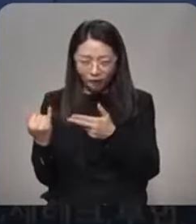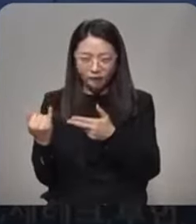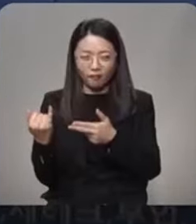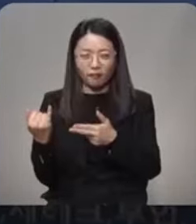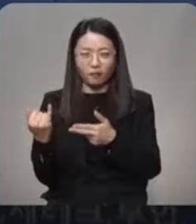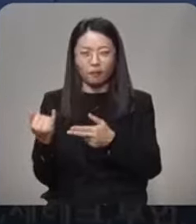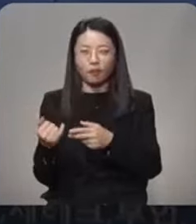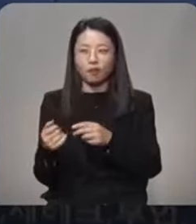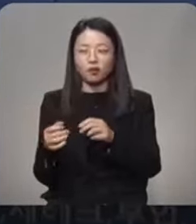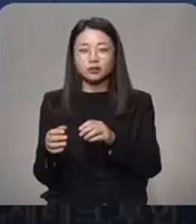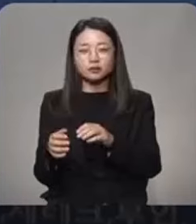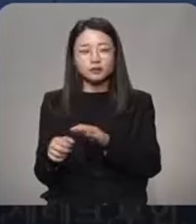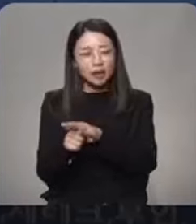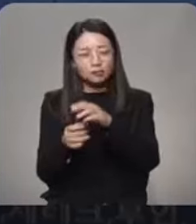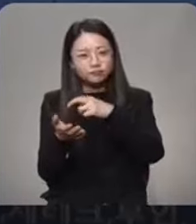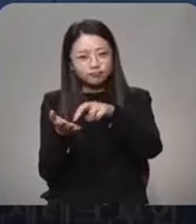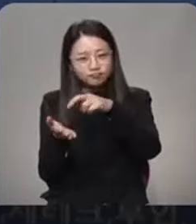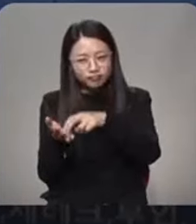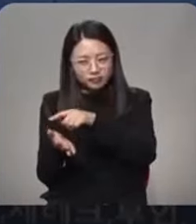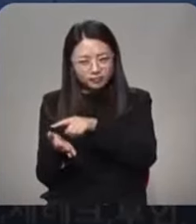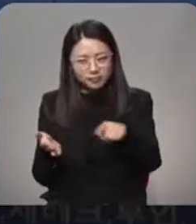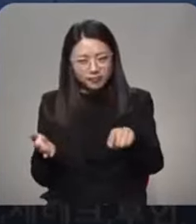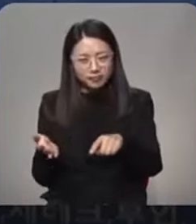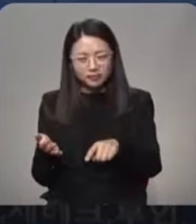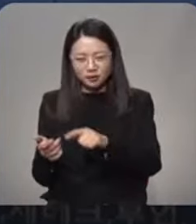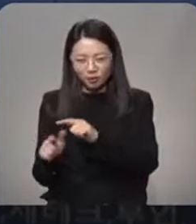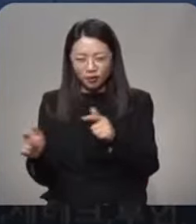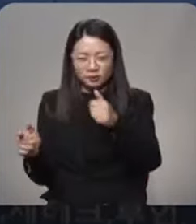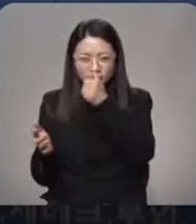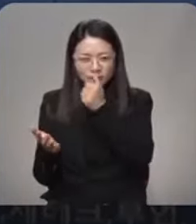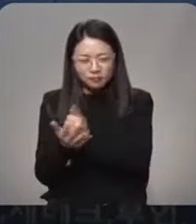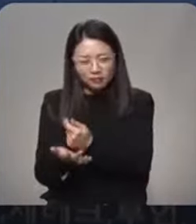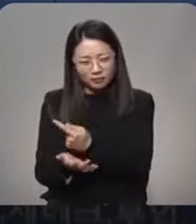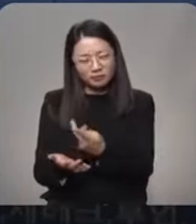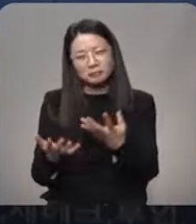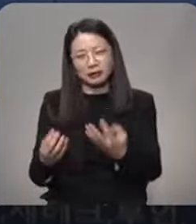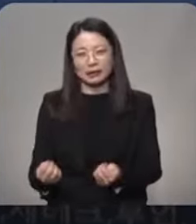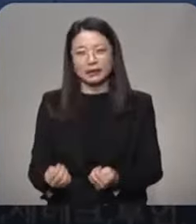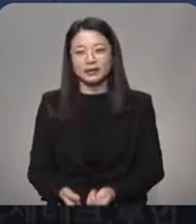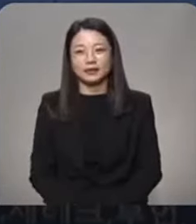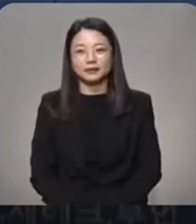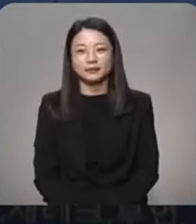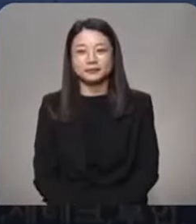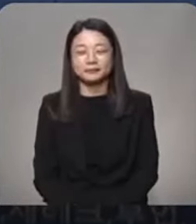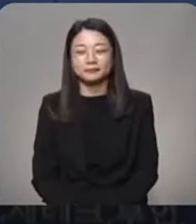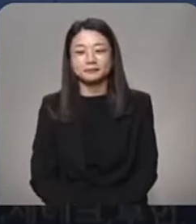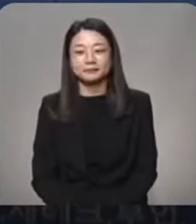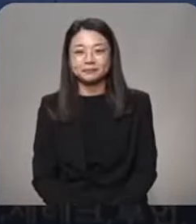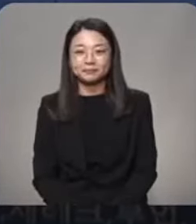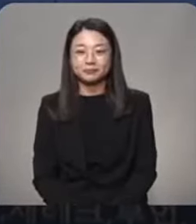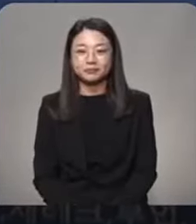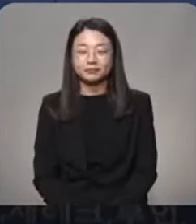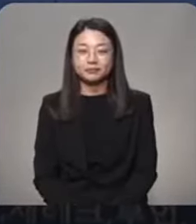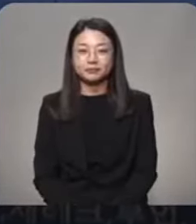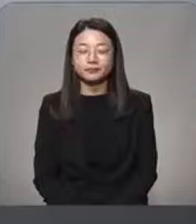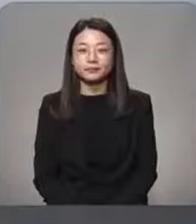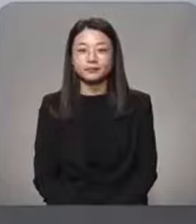스까지 돈되는 일이라면 가리지 않고 각종 범죄를 저질렀습니다 조희현 기자의 보도입니다